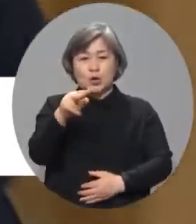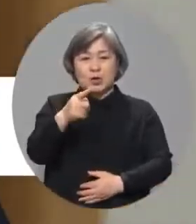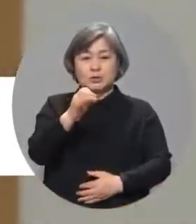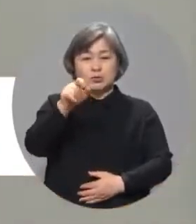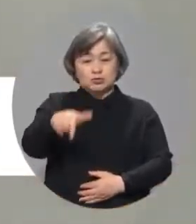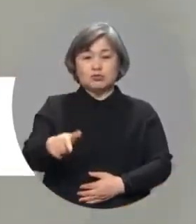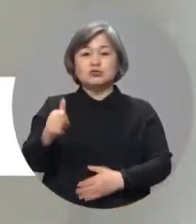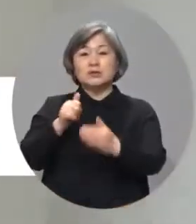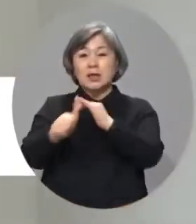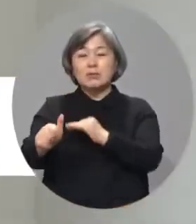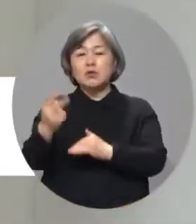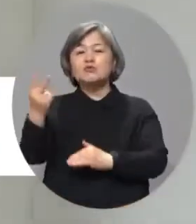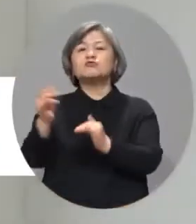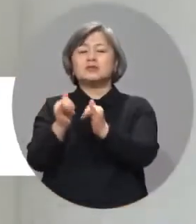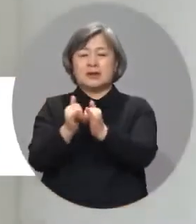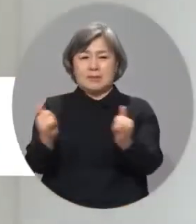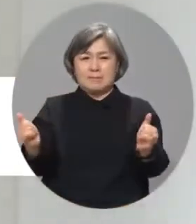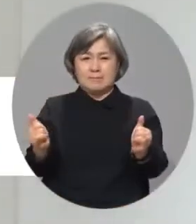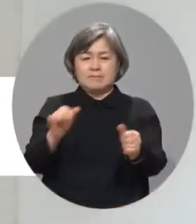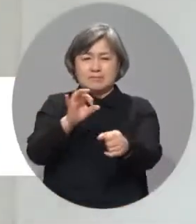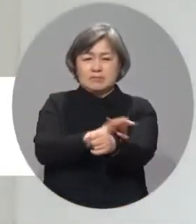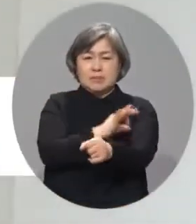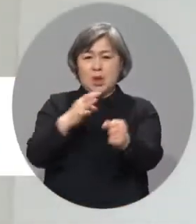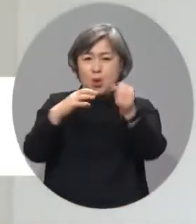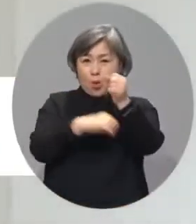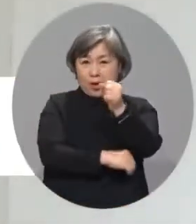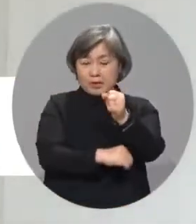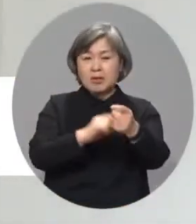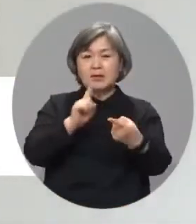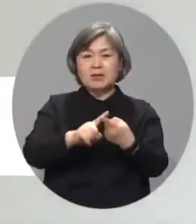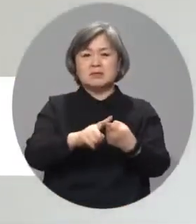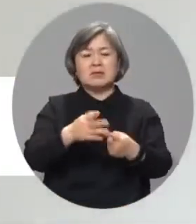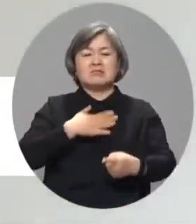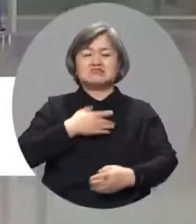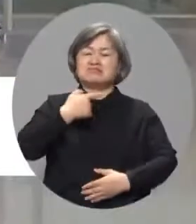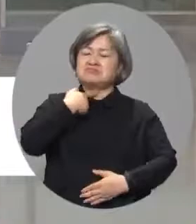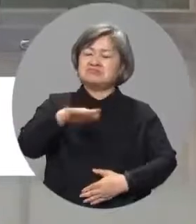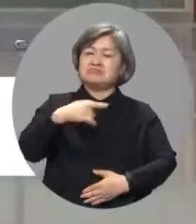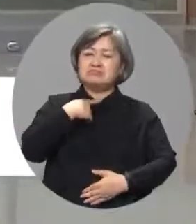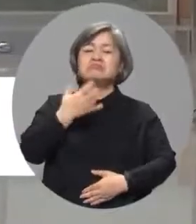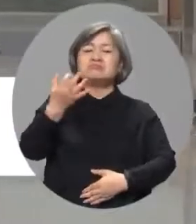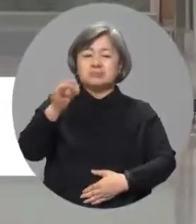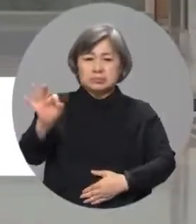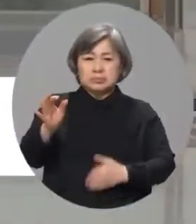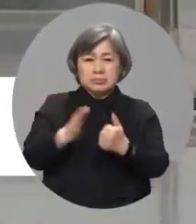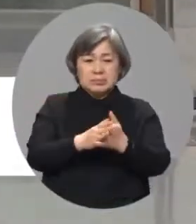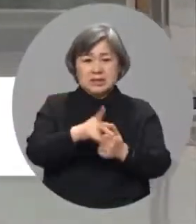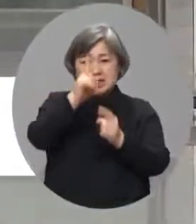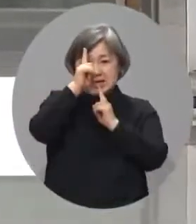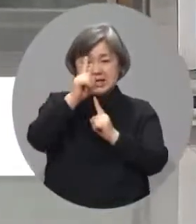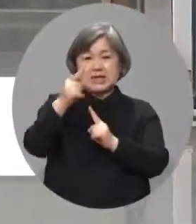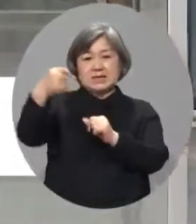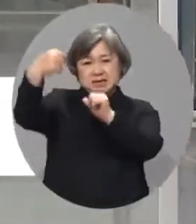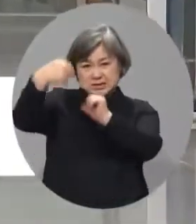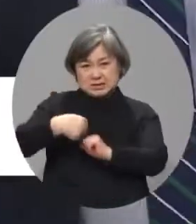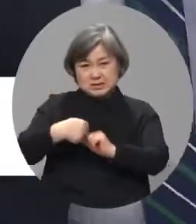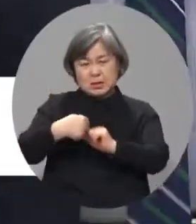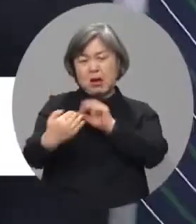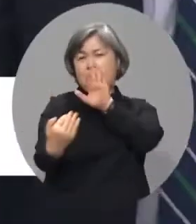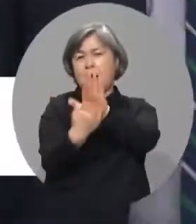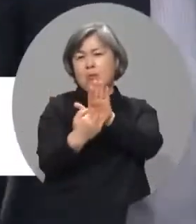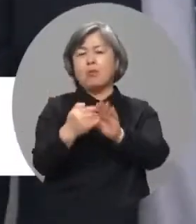대표 등 고위 간부 2명은 특히 횡령 혐의에 대해 혐의를 대부분 인정한다 며 이 원 의 지시를 거부하기